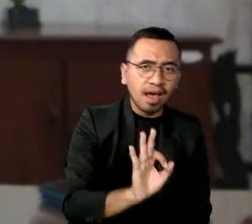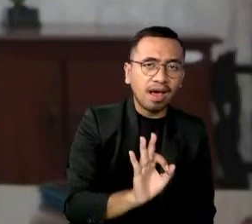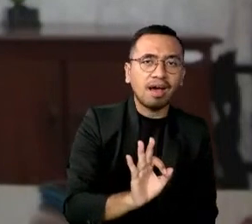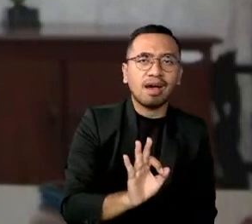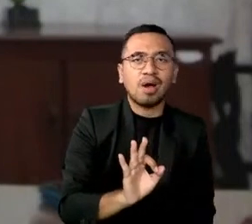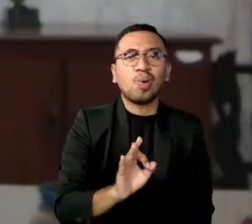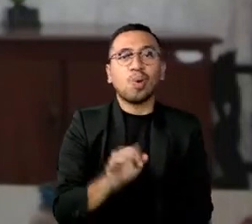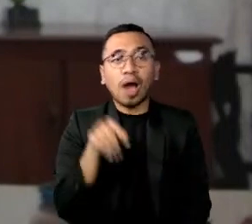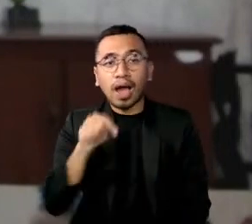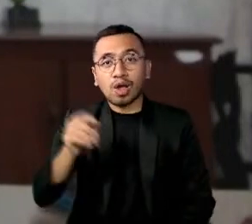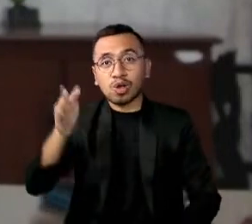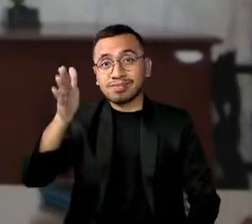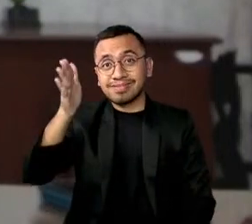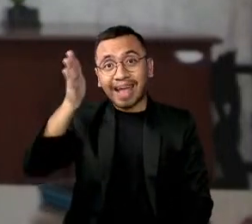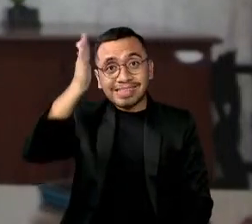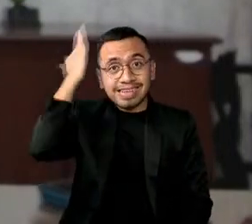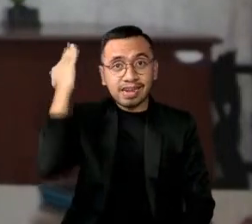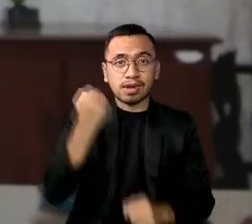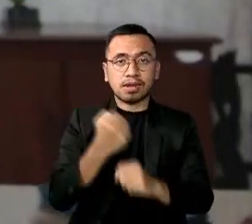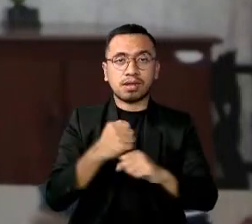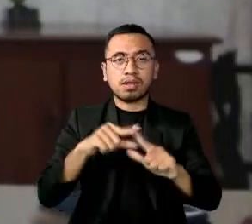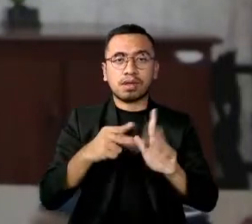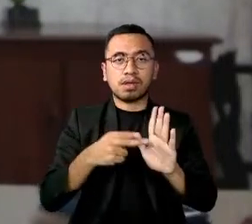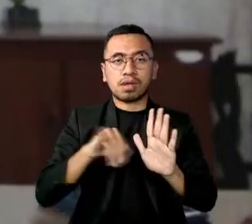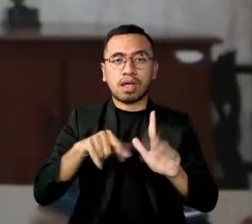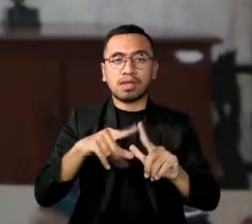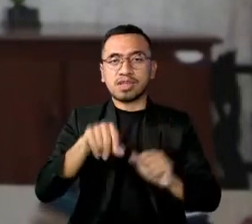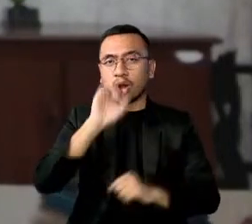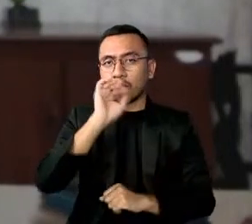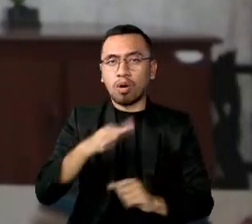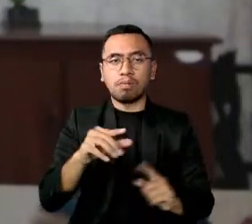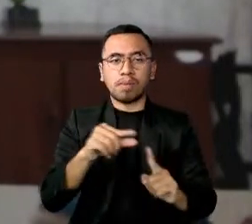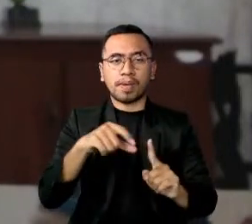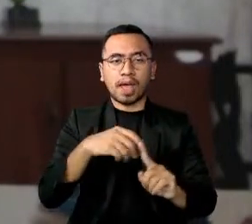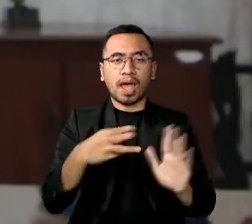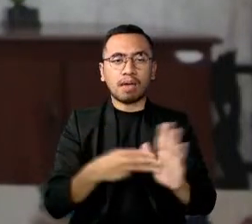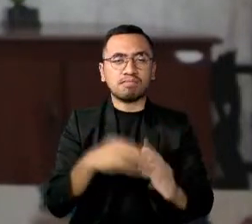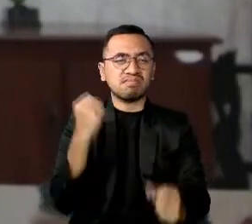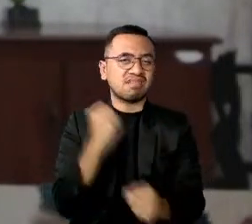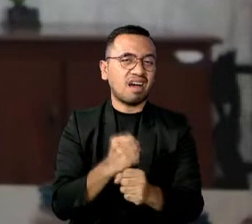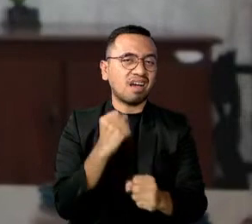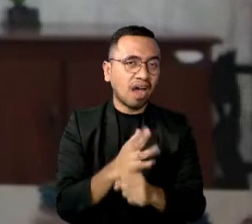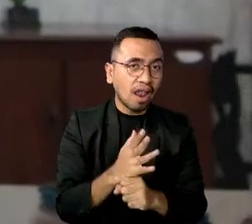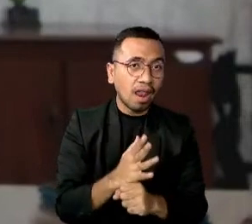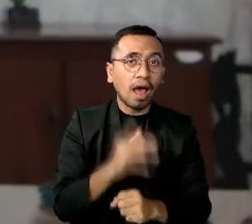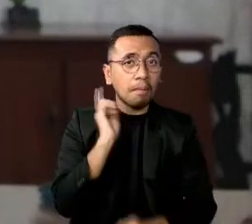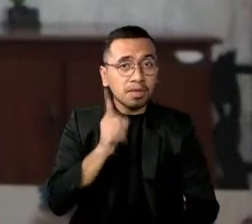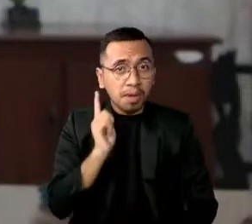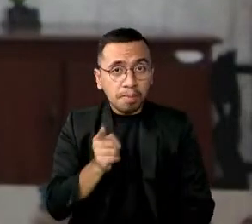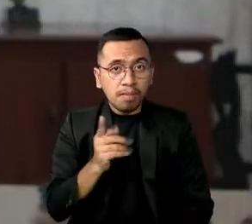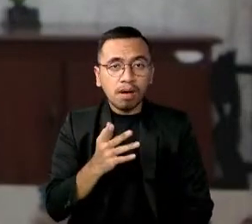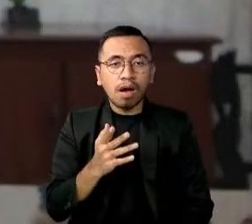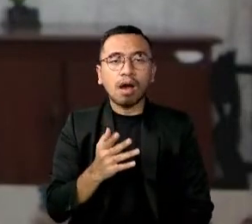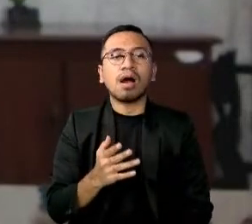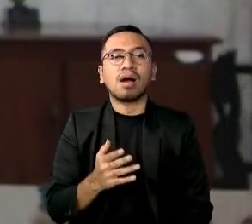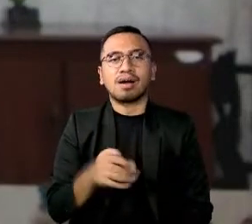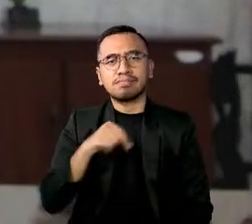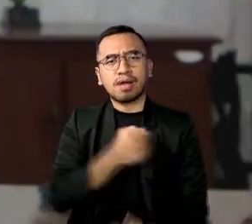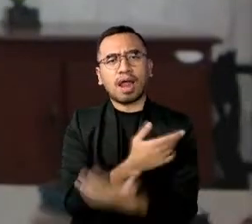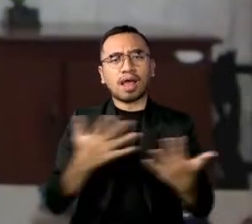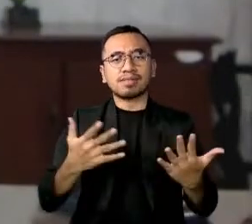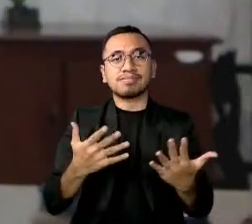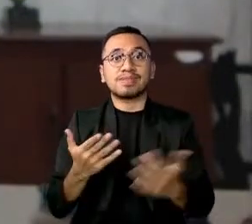jika ini gagal karena memang masyarakat sekarang sudah tidak bisa seperti zaman